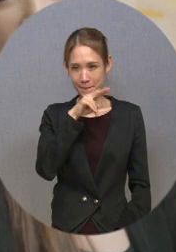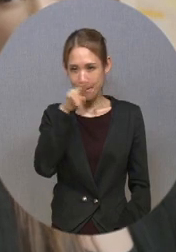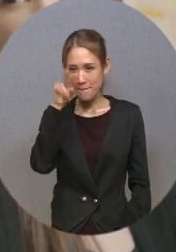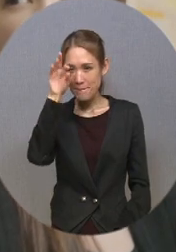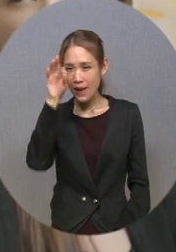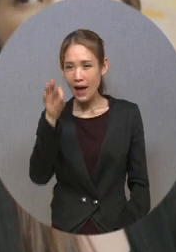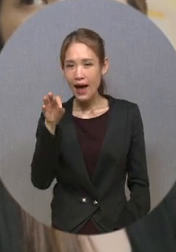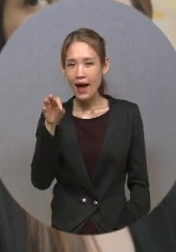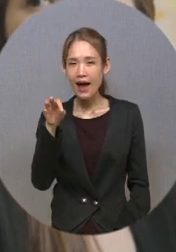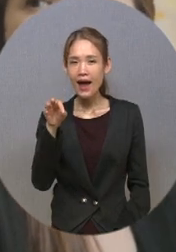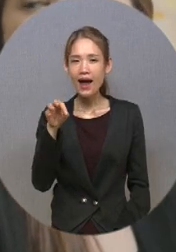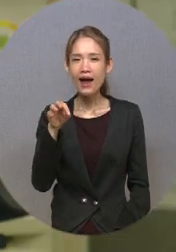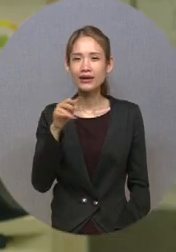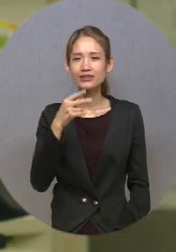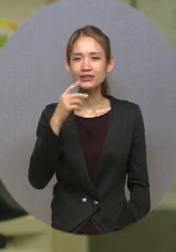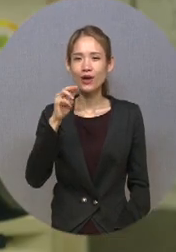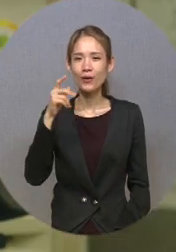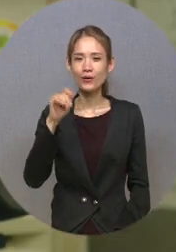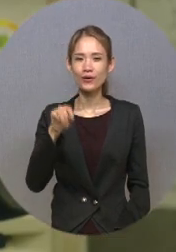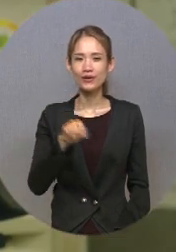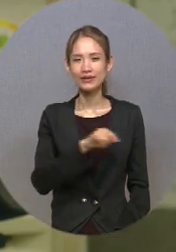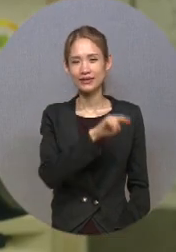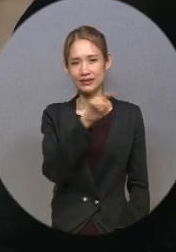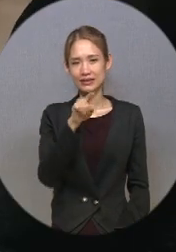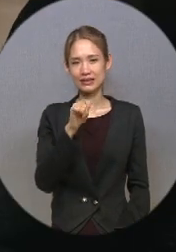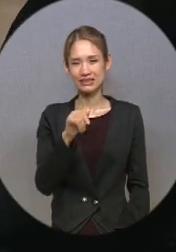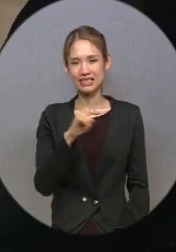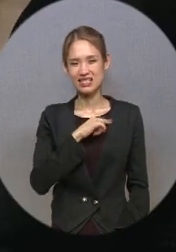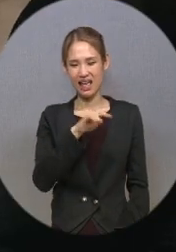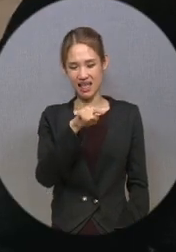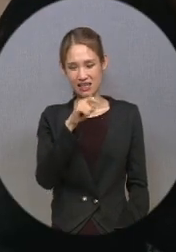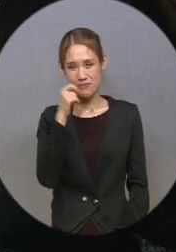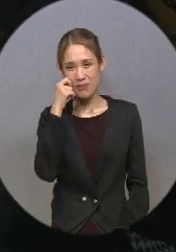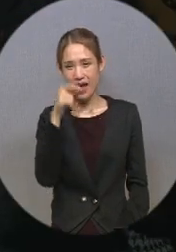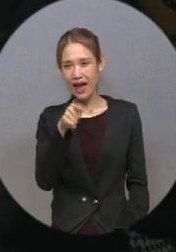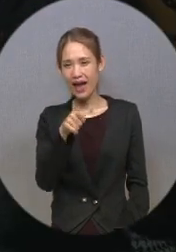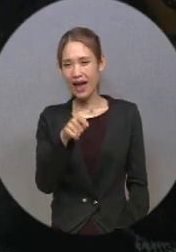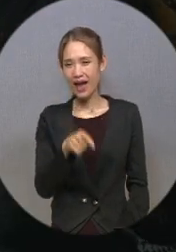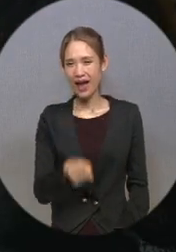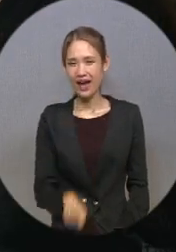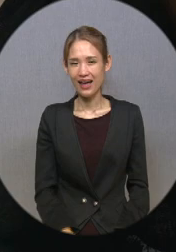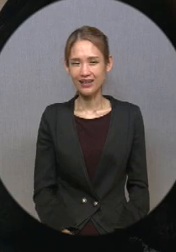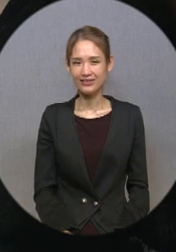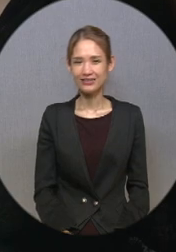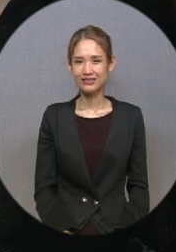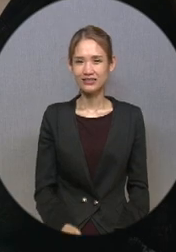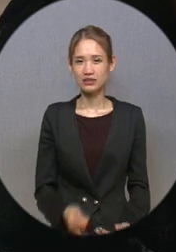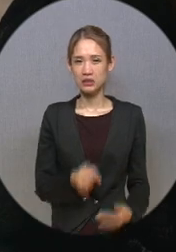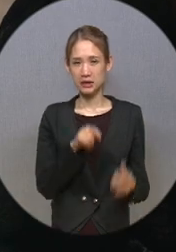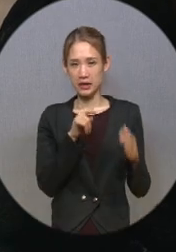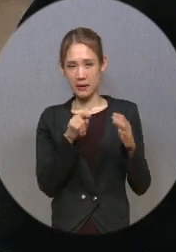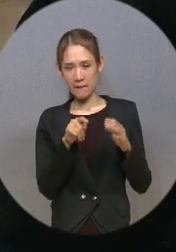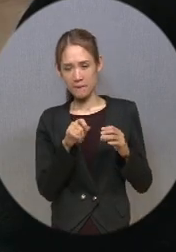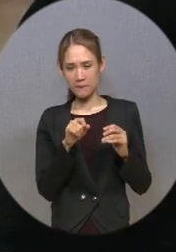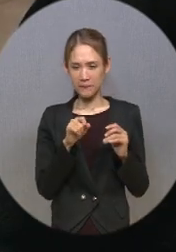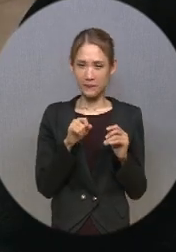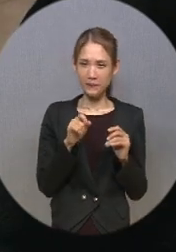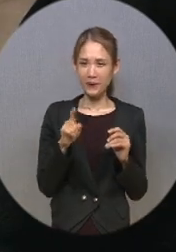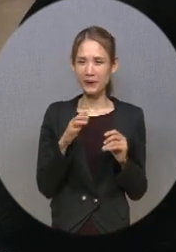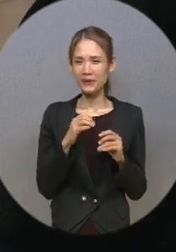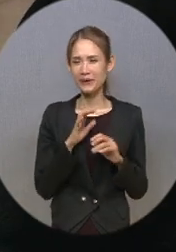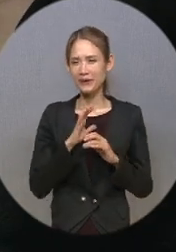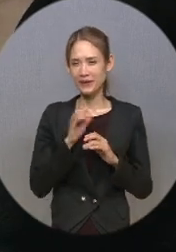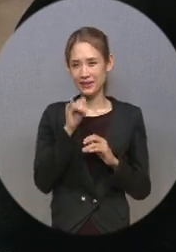덤블링 갑니다, 거기서. 네? 덤블링 갑니다. 이런 사람들 제일 못하거든요. 이런 사람들 또 꼭 가면. 아이고. 이러고 있다니. 일단 그럼